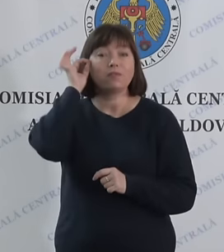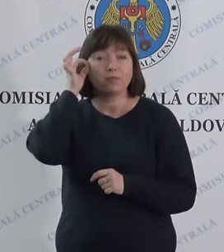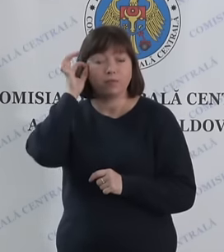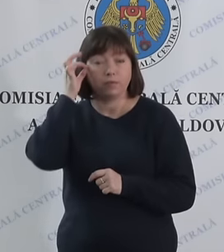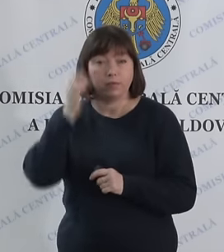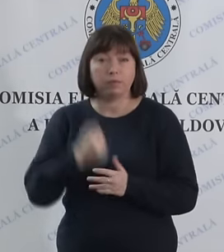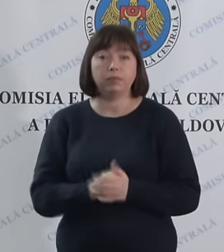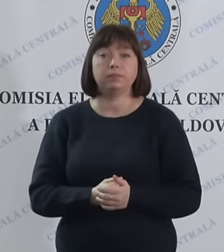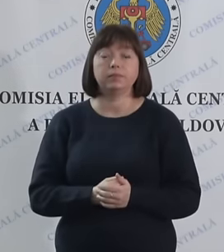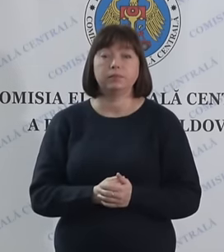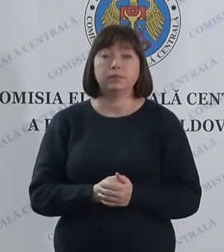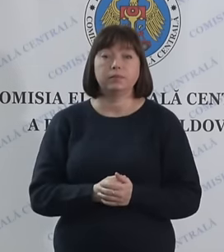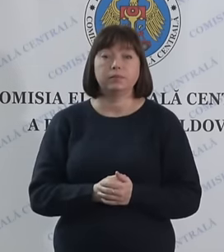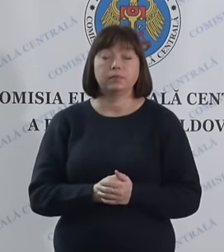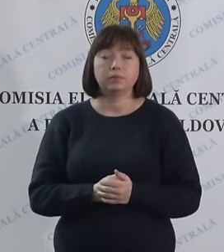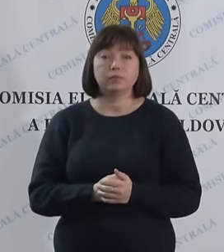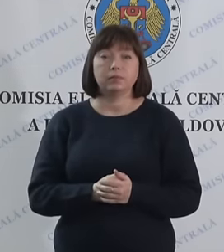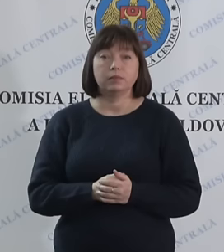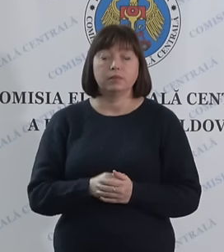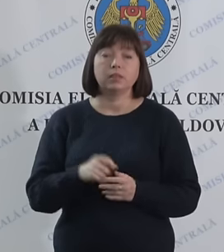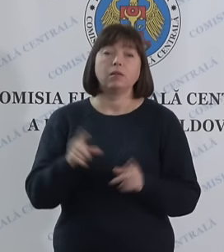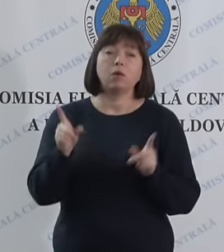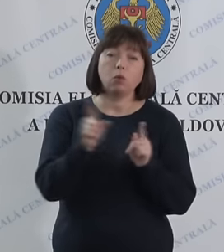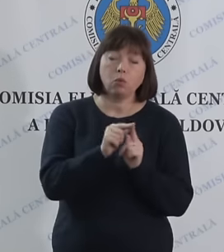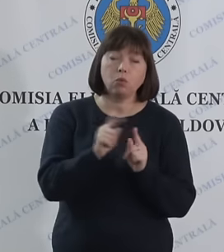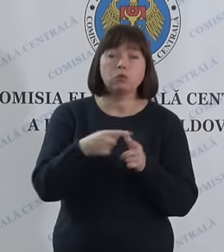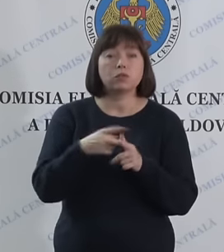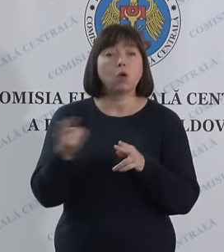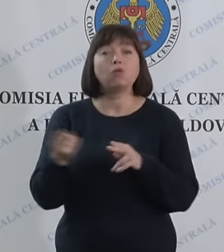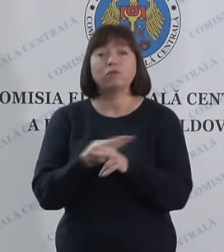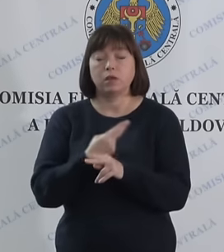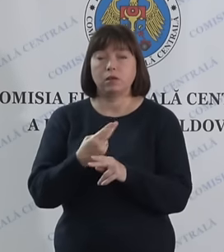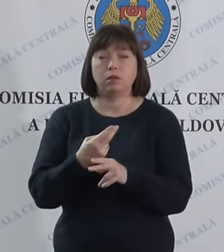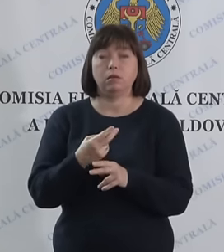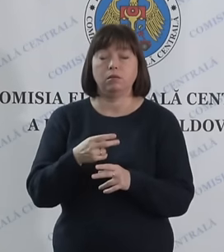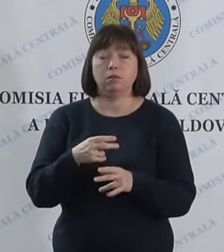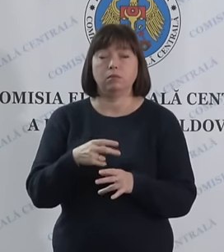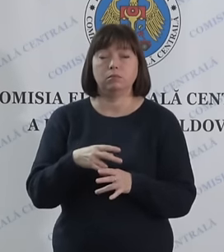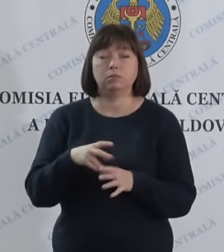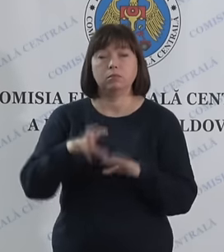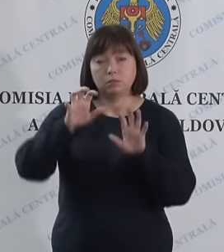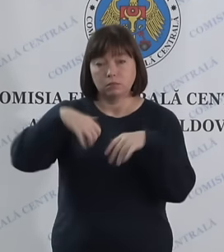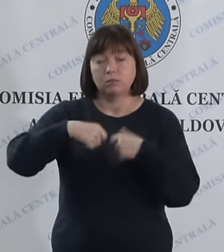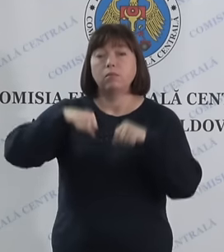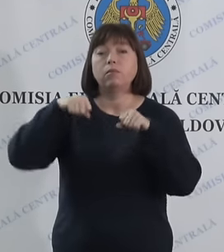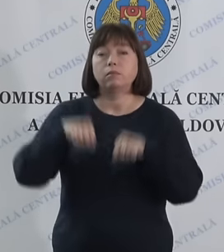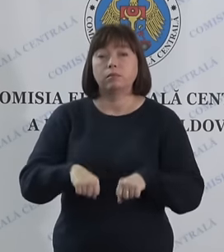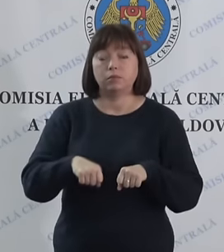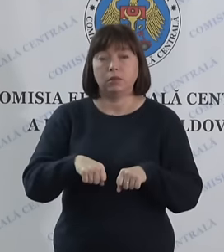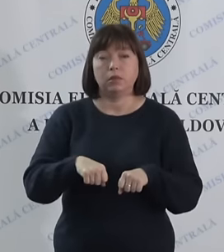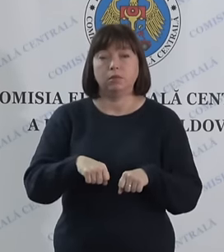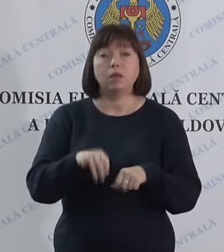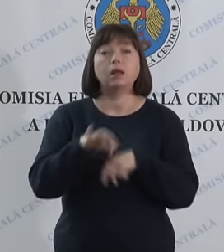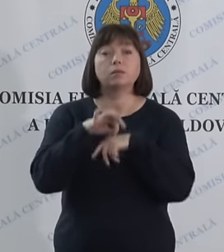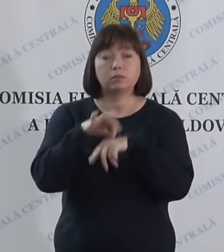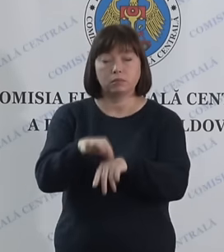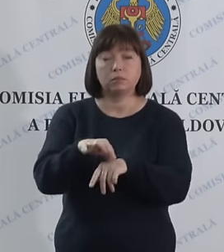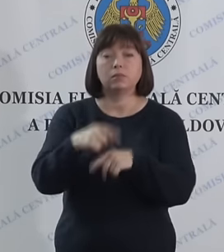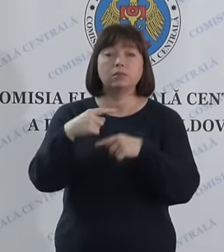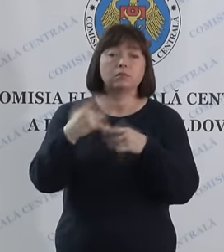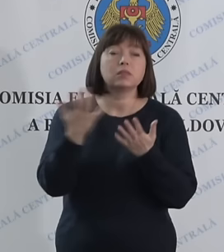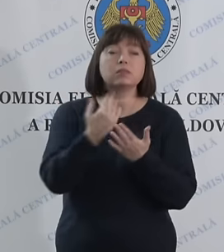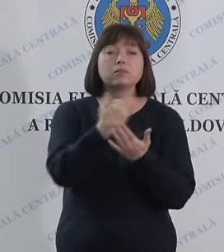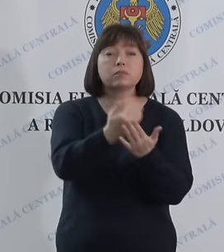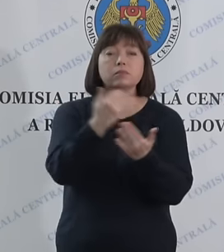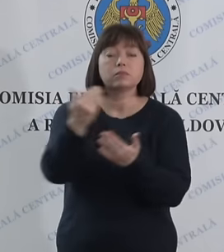juridice, cu sau fără privarea, în toate cazurile, de dreptul de a desfășura o